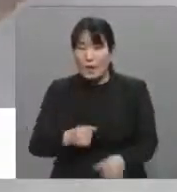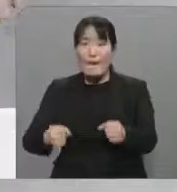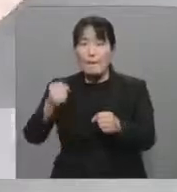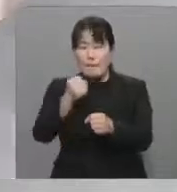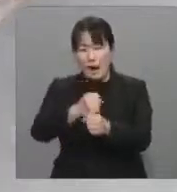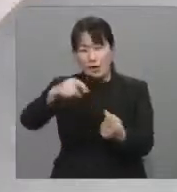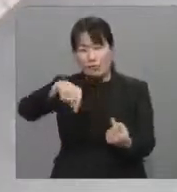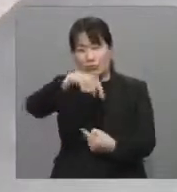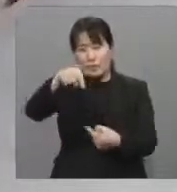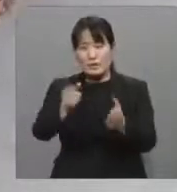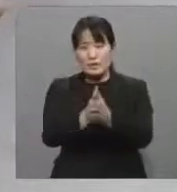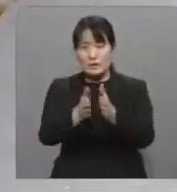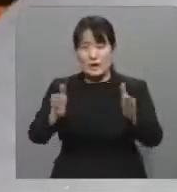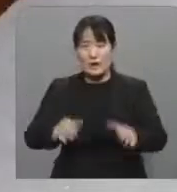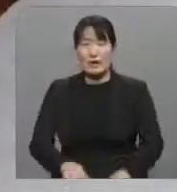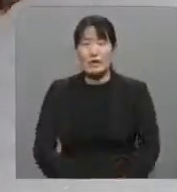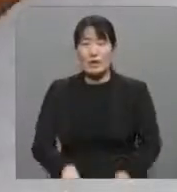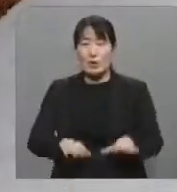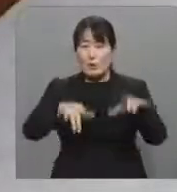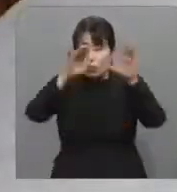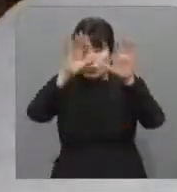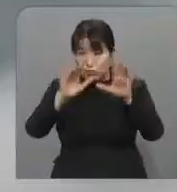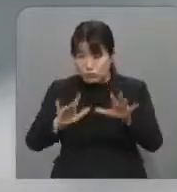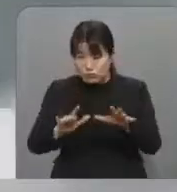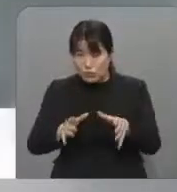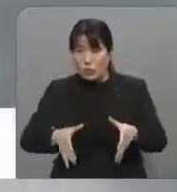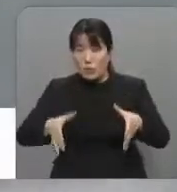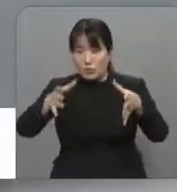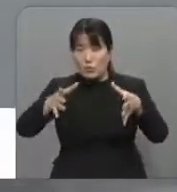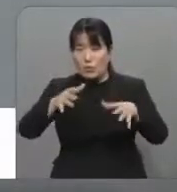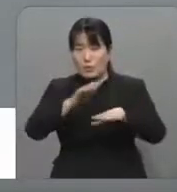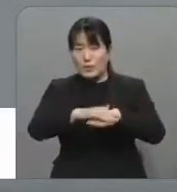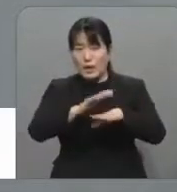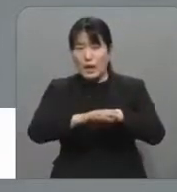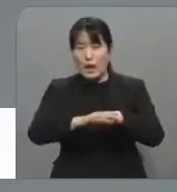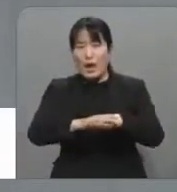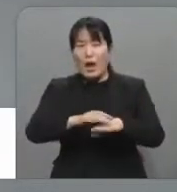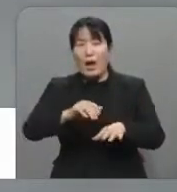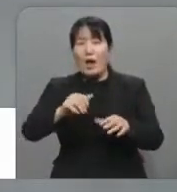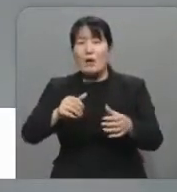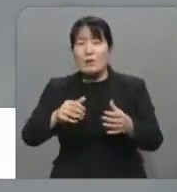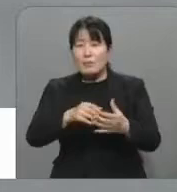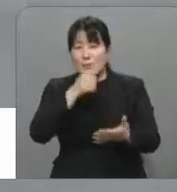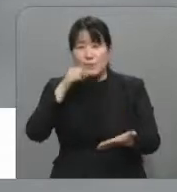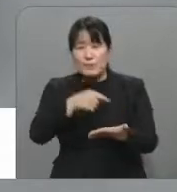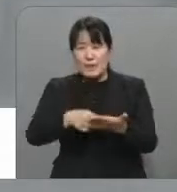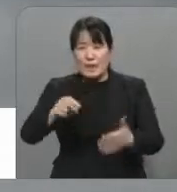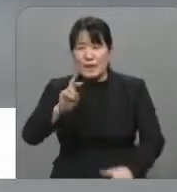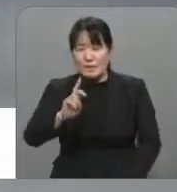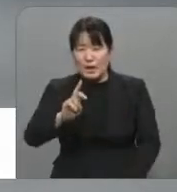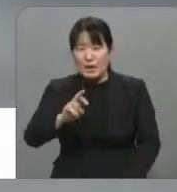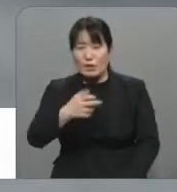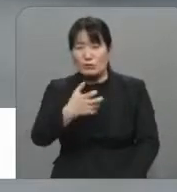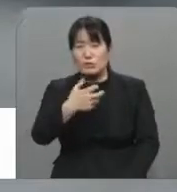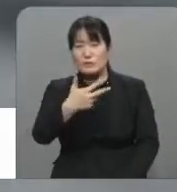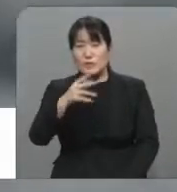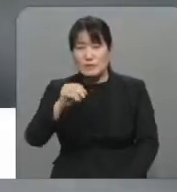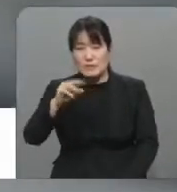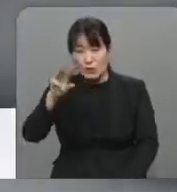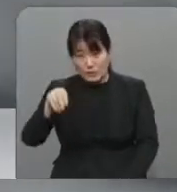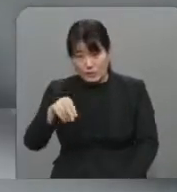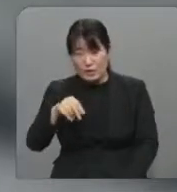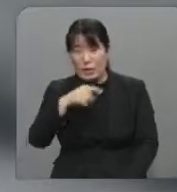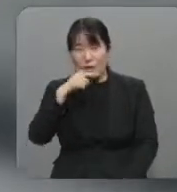되찾았습니다. 이번 폭설로 농업시설 450여 동이 파손됐고 인삼밭 등 97만 제곱미터가